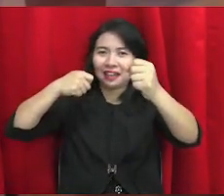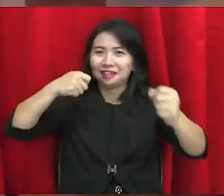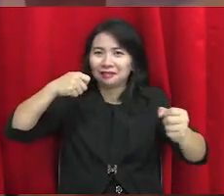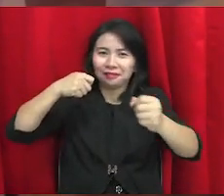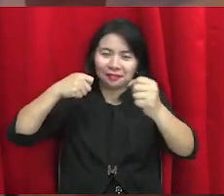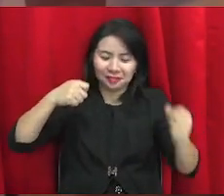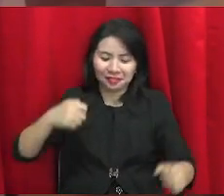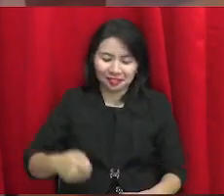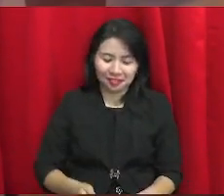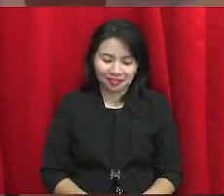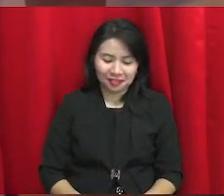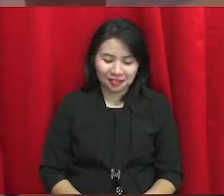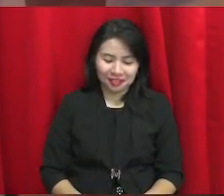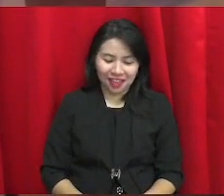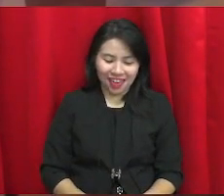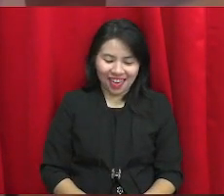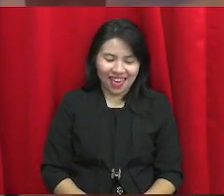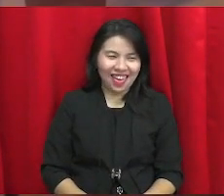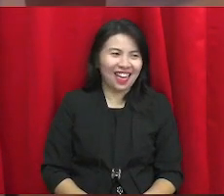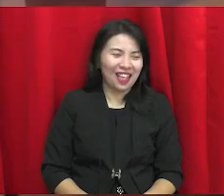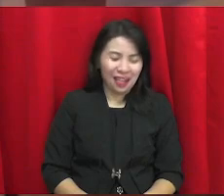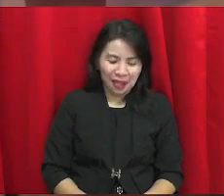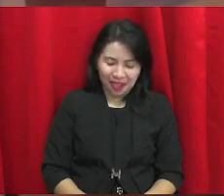inyo eh. Masyado kayo malisyoso.